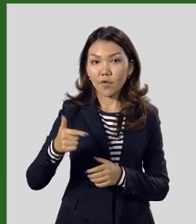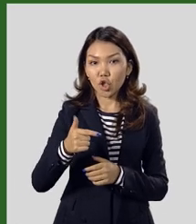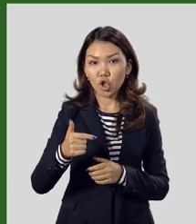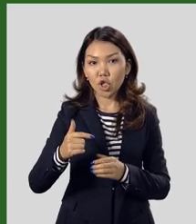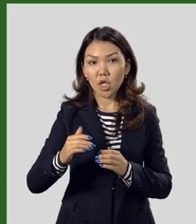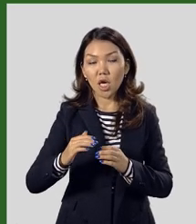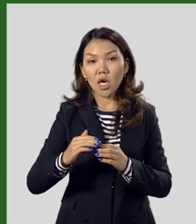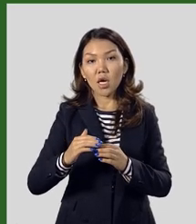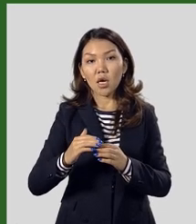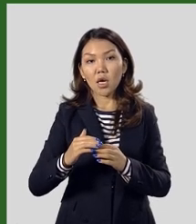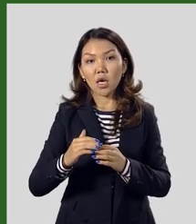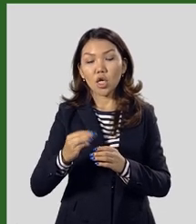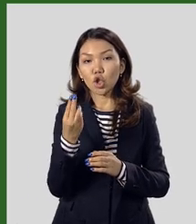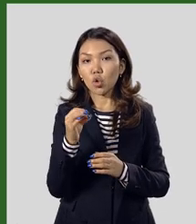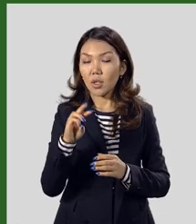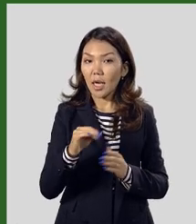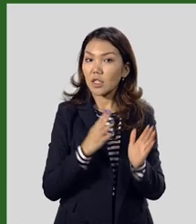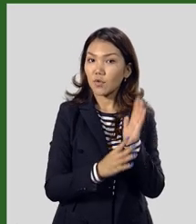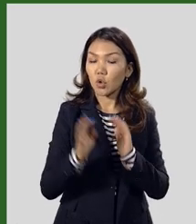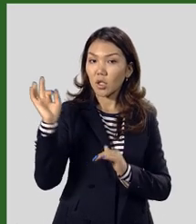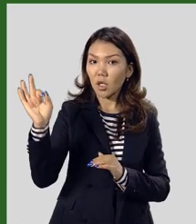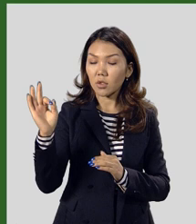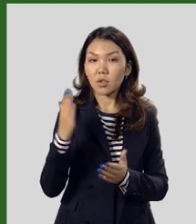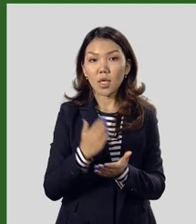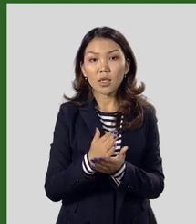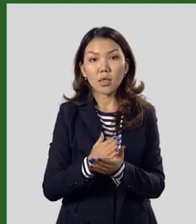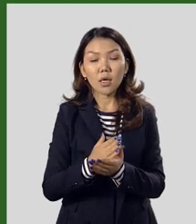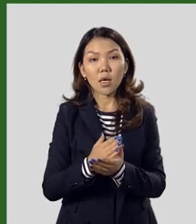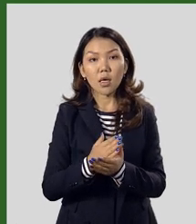90 градусов находится на полюсе.